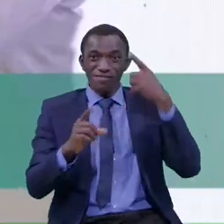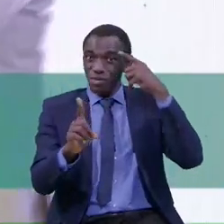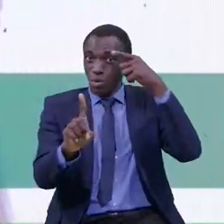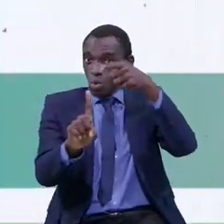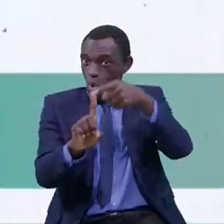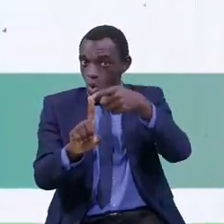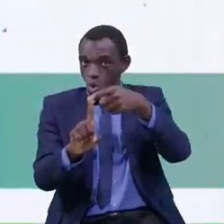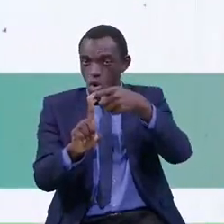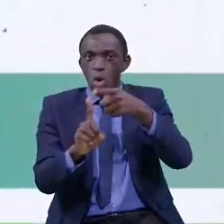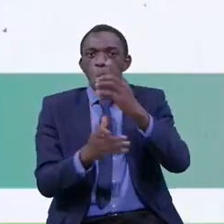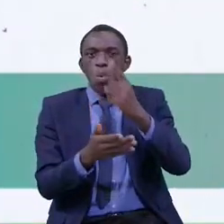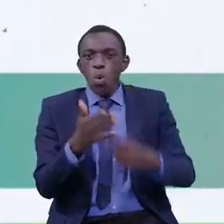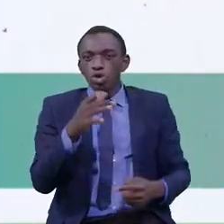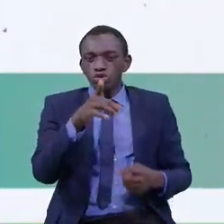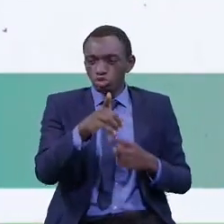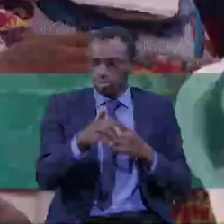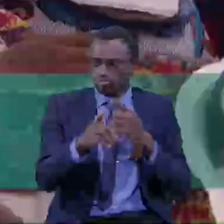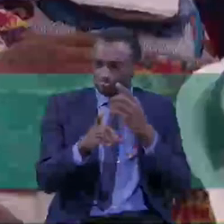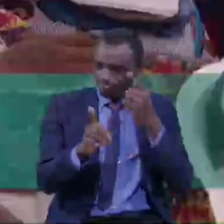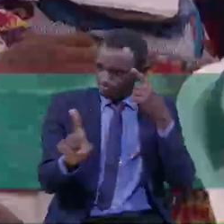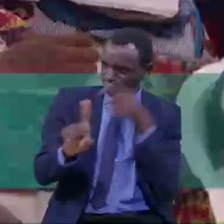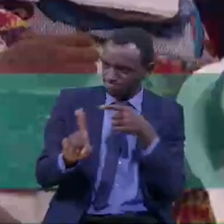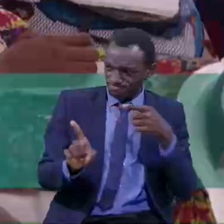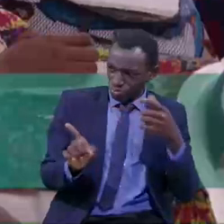quelque chose d'objectif.